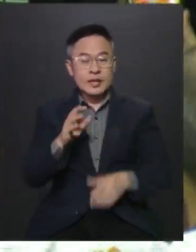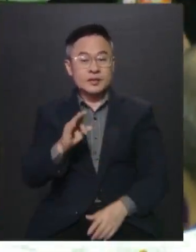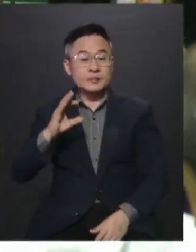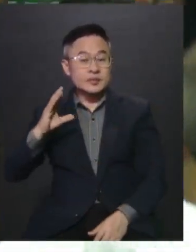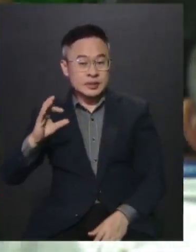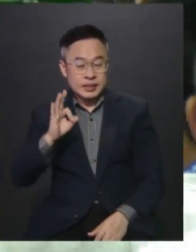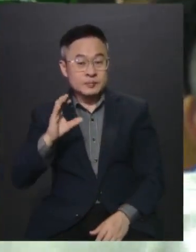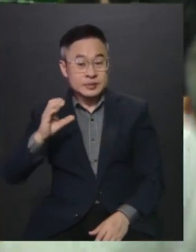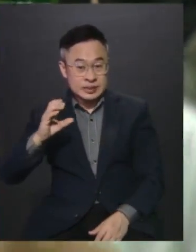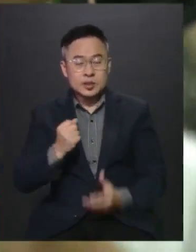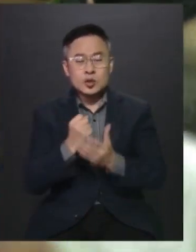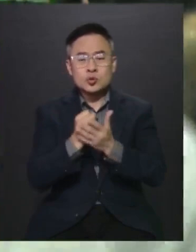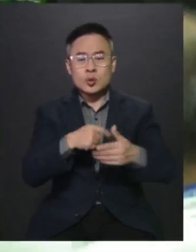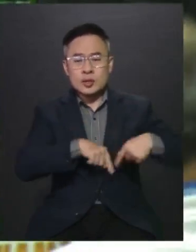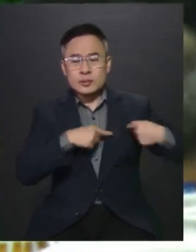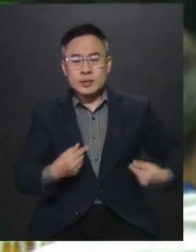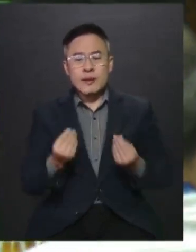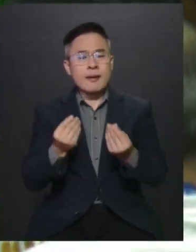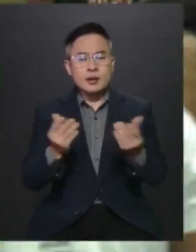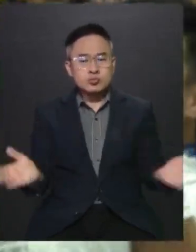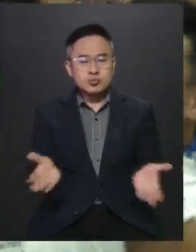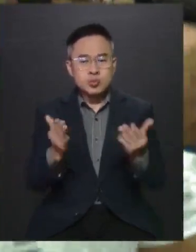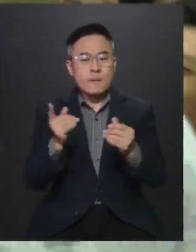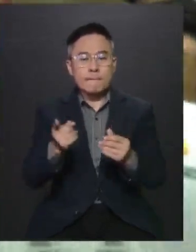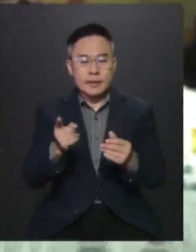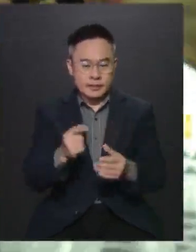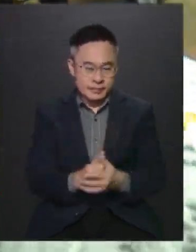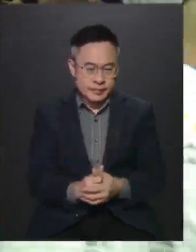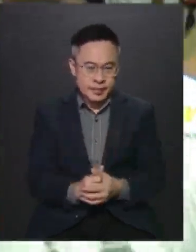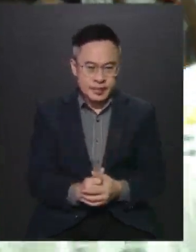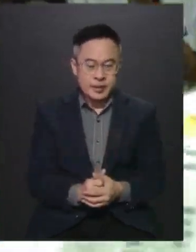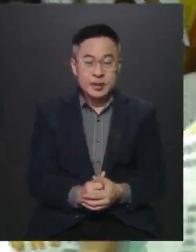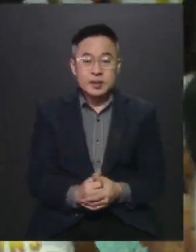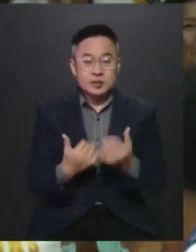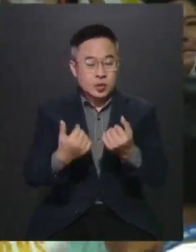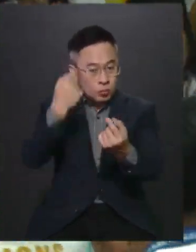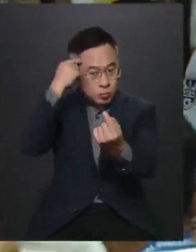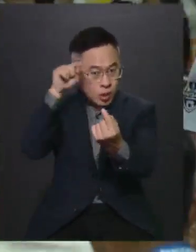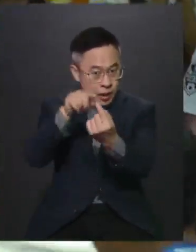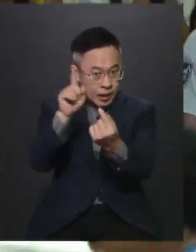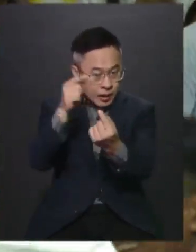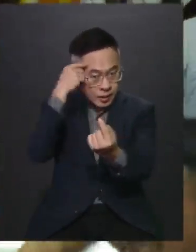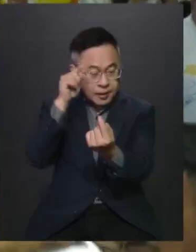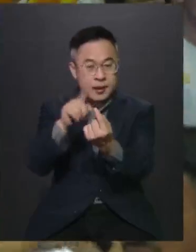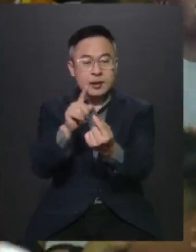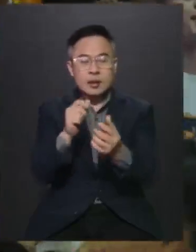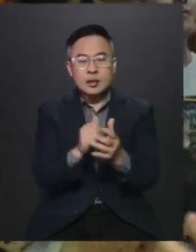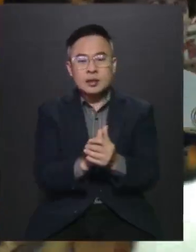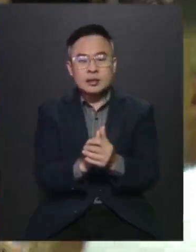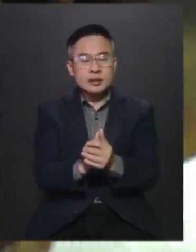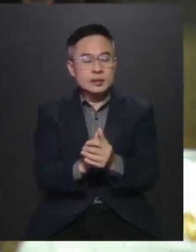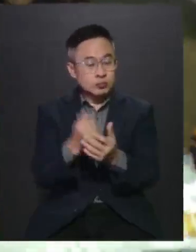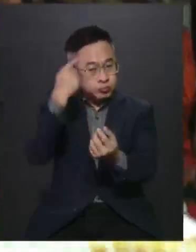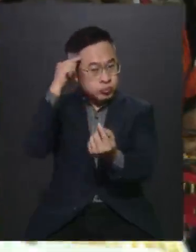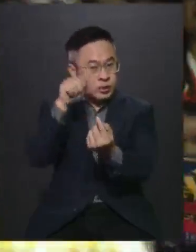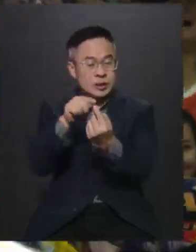จในทุกครั้งแล้วก็รวมถึงครั้งนี้ด้วยนะคะแต่ว่าเทศศักดิ์ก็บอกว่าเป้าหมายยังไม่จบนะคะยังเหลืออีก1เกม